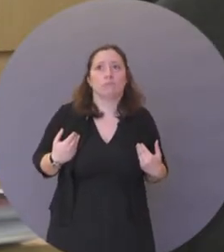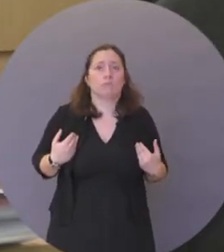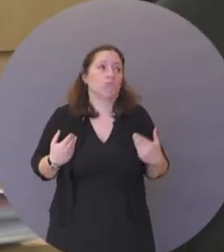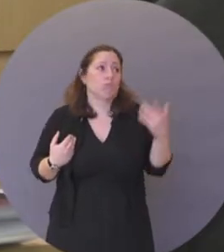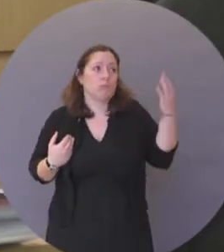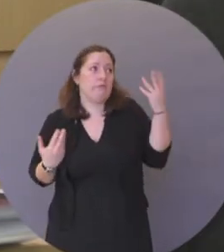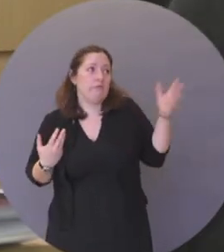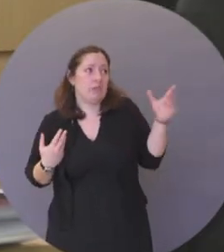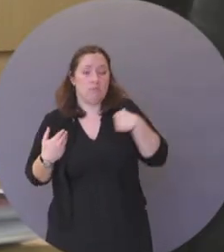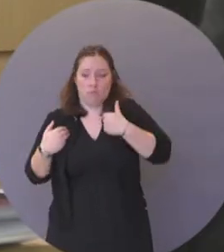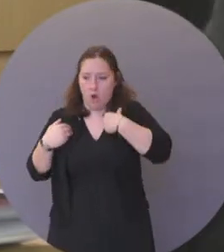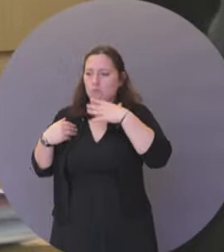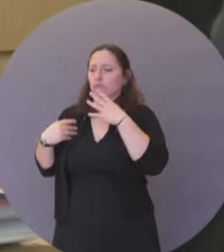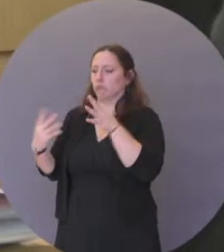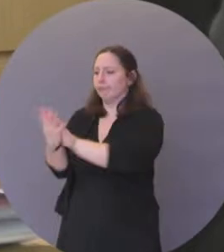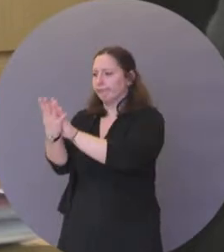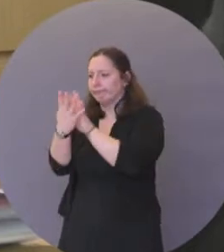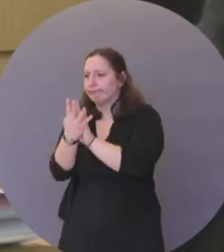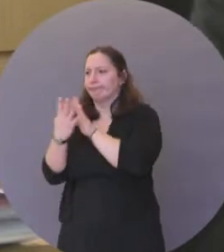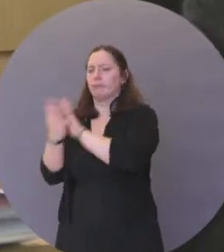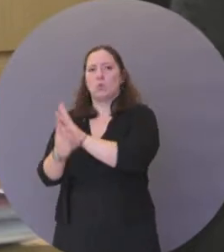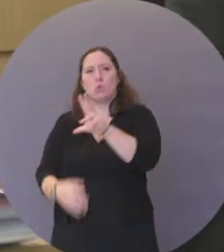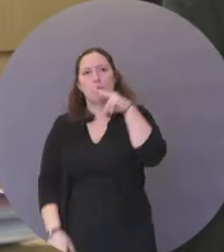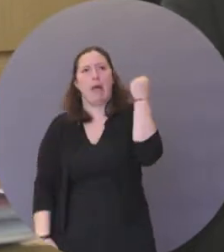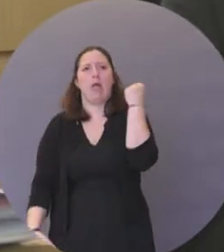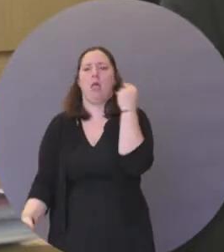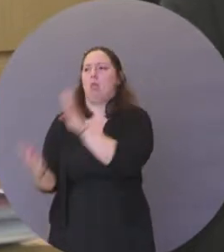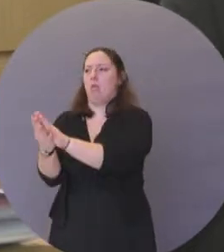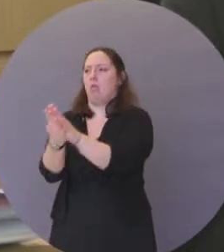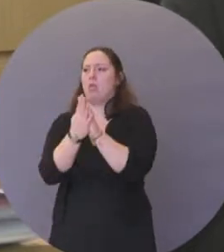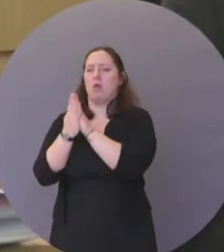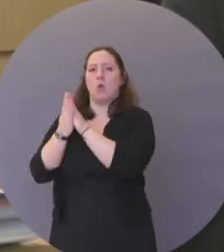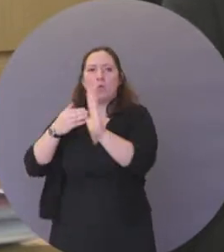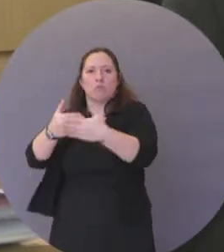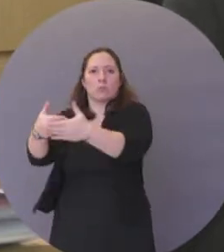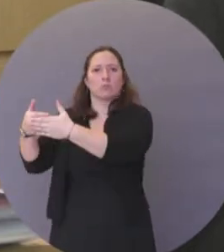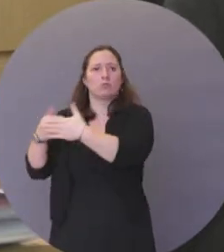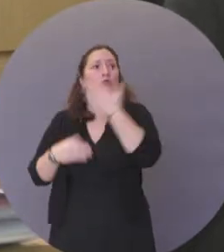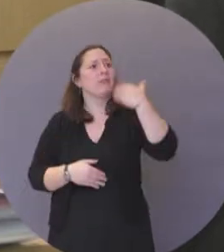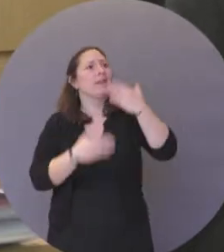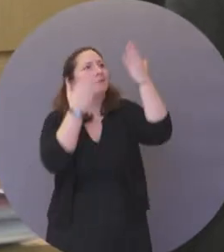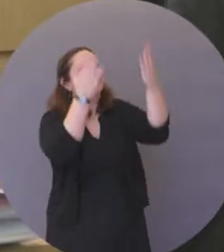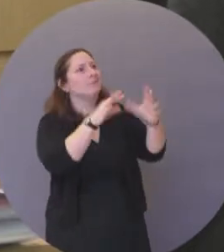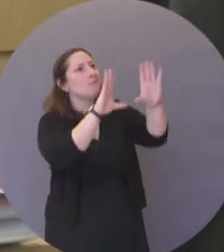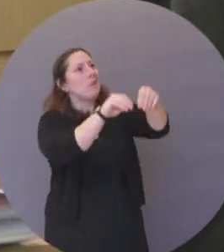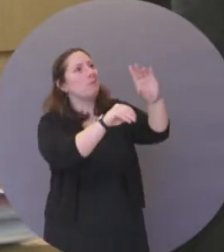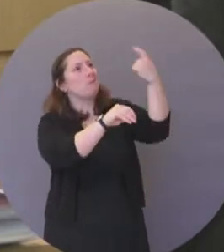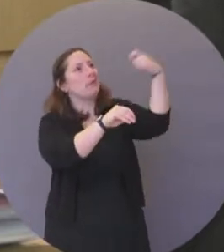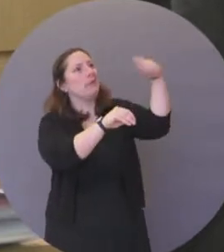et donc dans ce cadre là monsieur le Président je sais que la place est pas facile mais